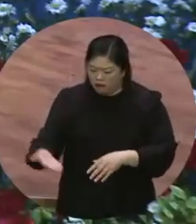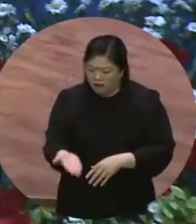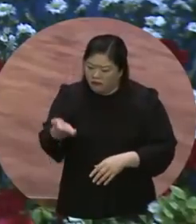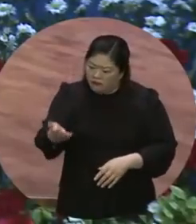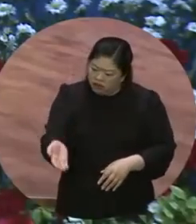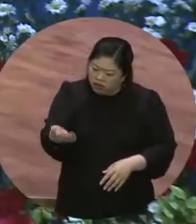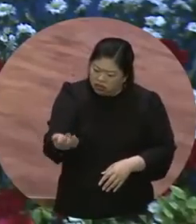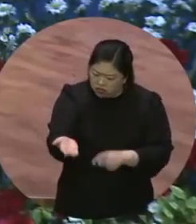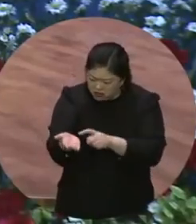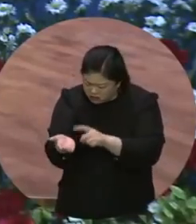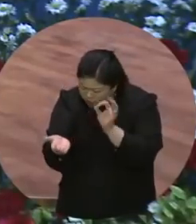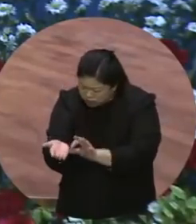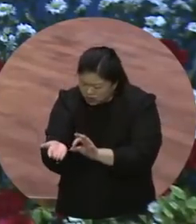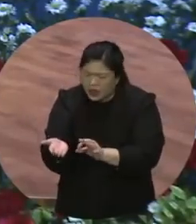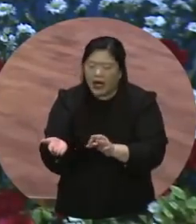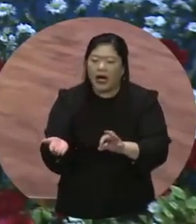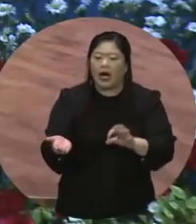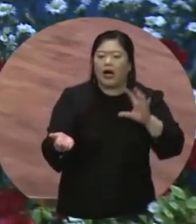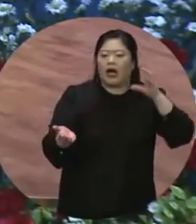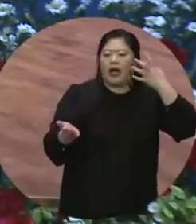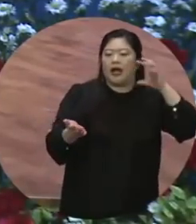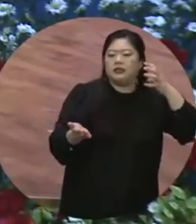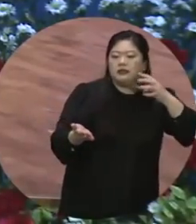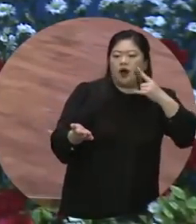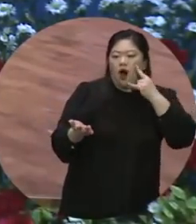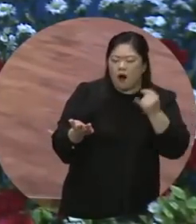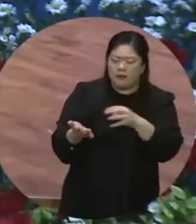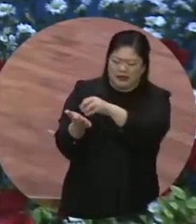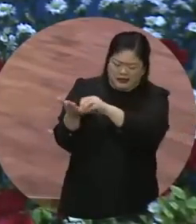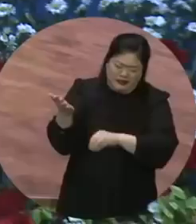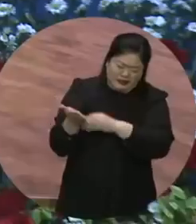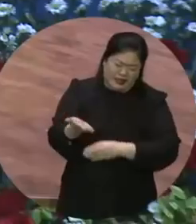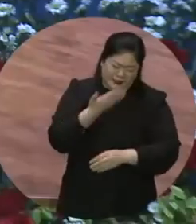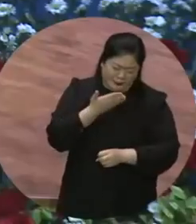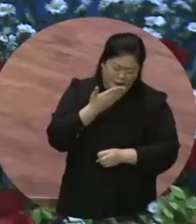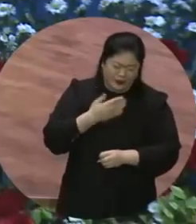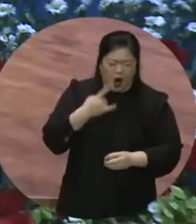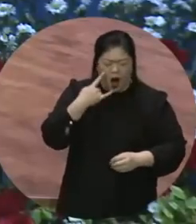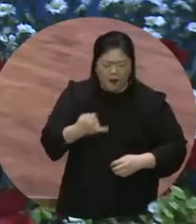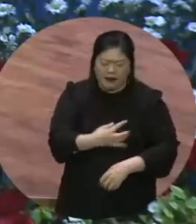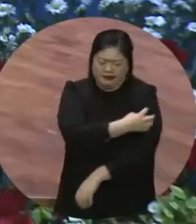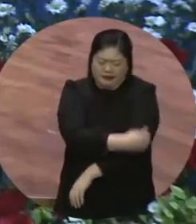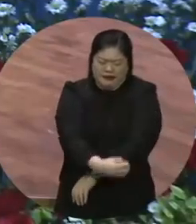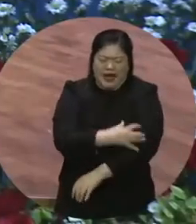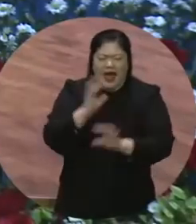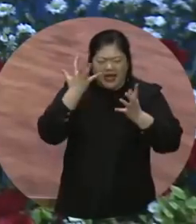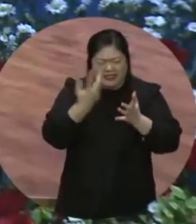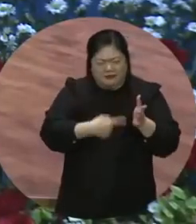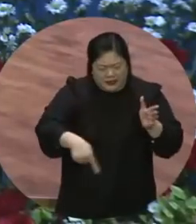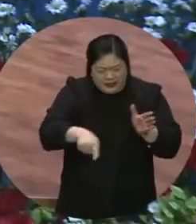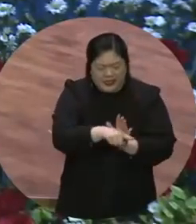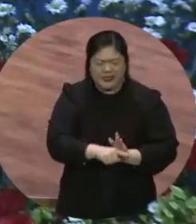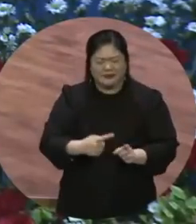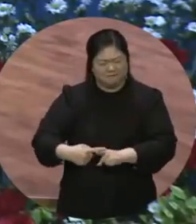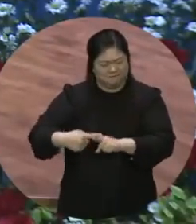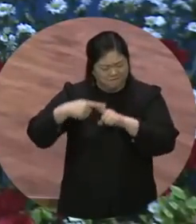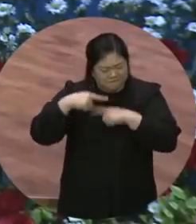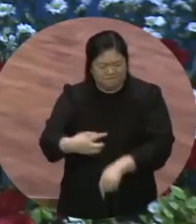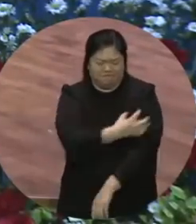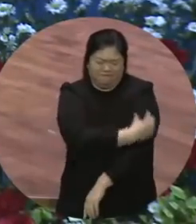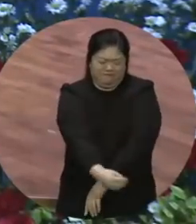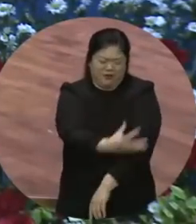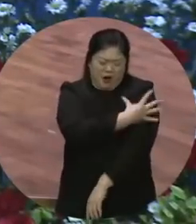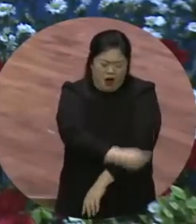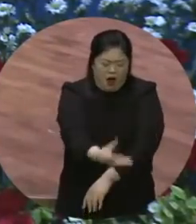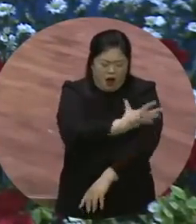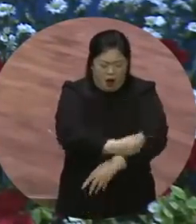다 먹은 거예요. 예수 그리스도의 이 십자가의 희생이란 것이 이런 거예요.